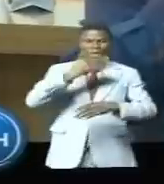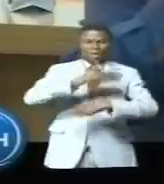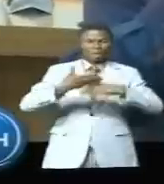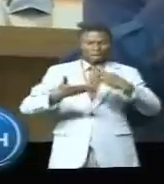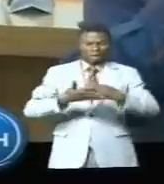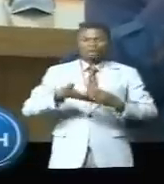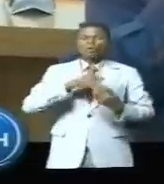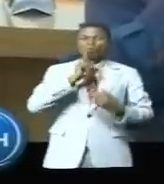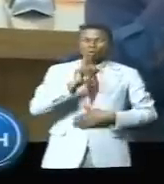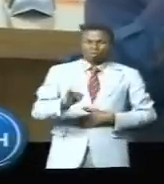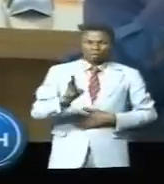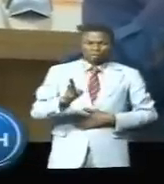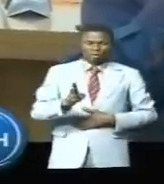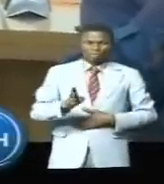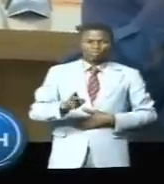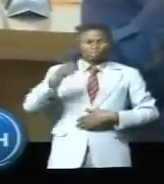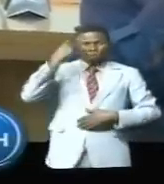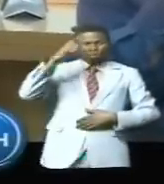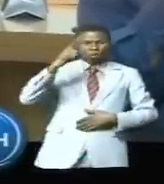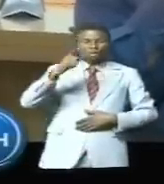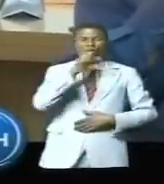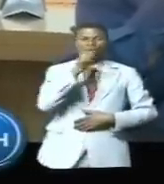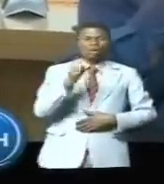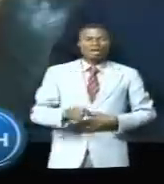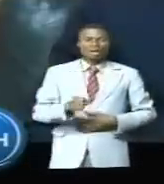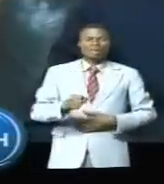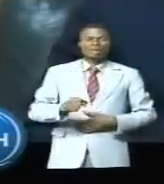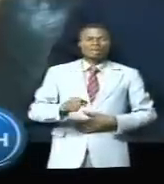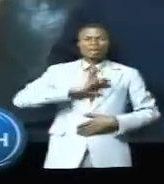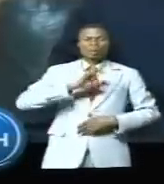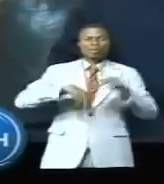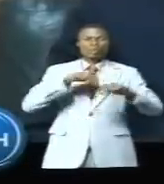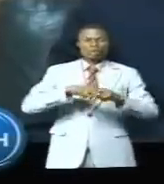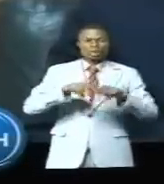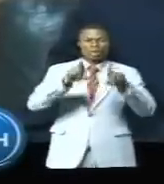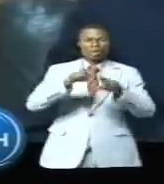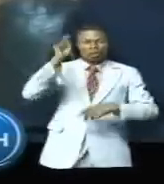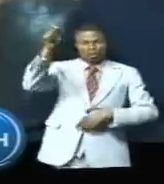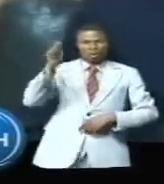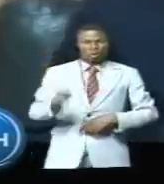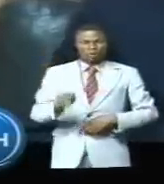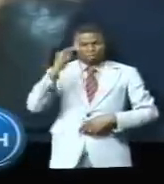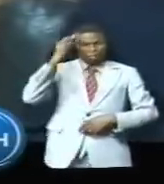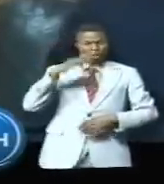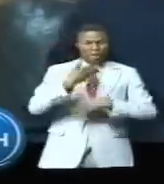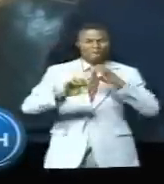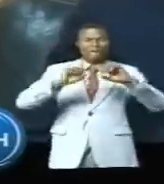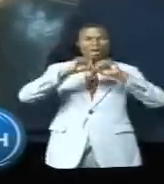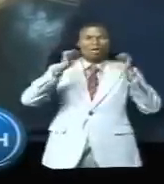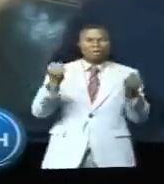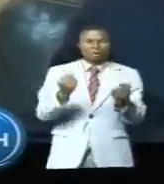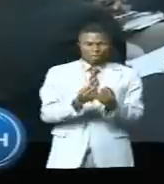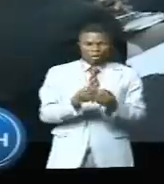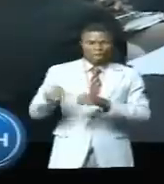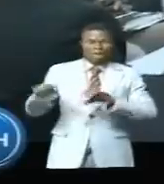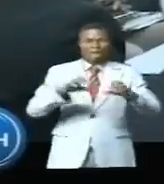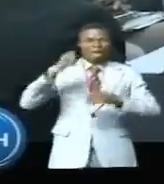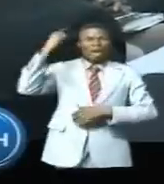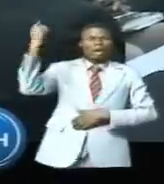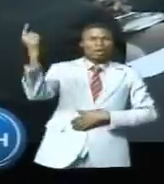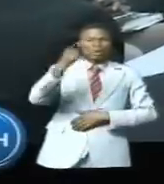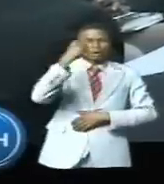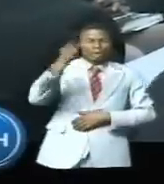des veuves et retraités de la police nationale congolaise et des forces armées. Le ministre des Affaires sociales et Action humanitaire